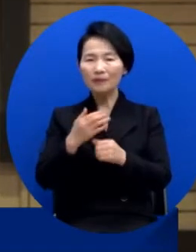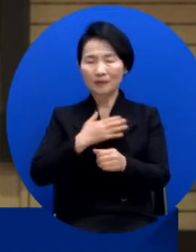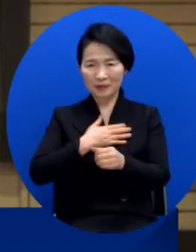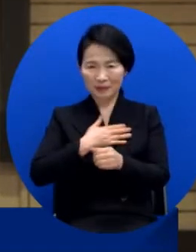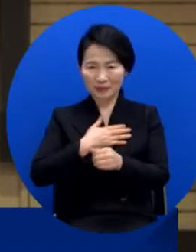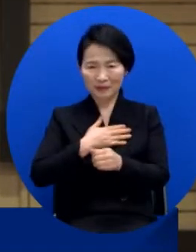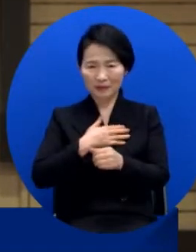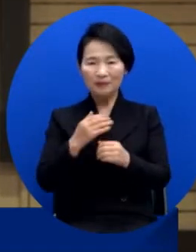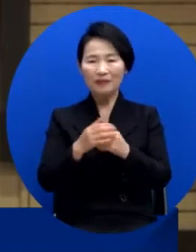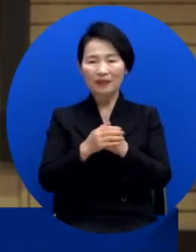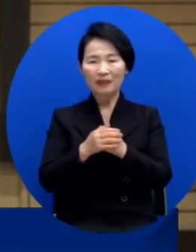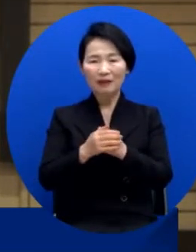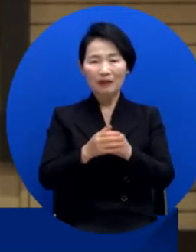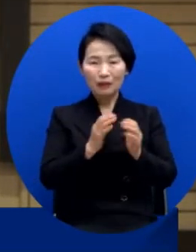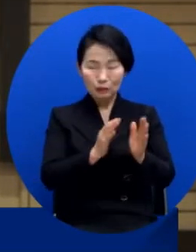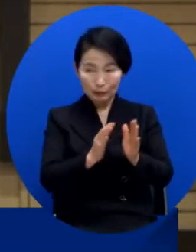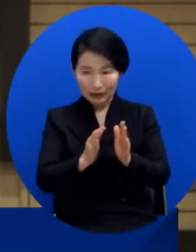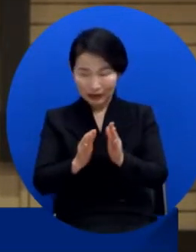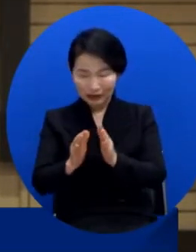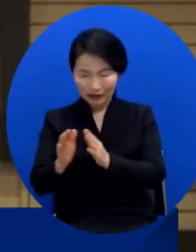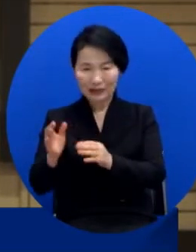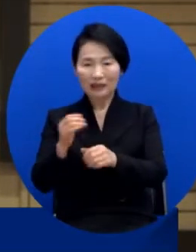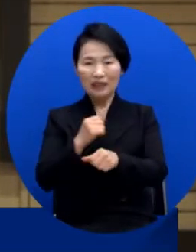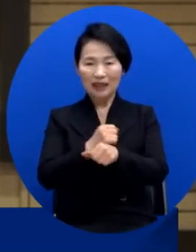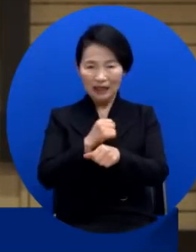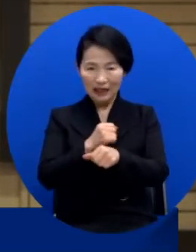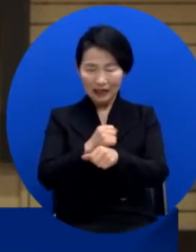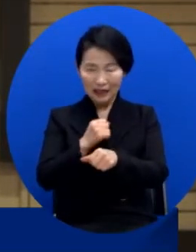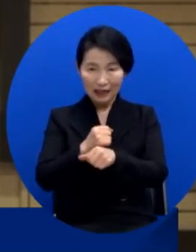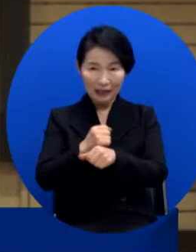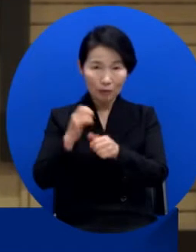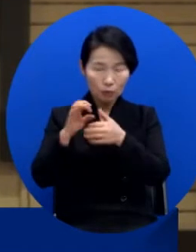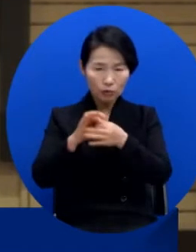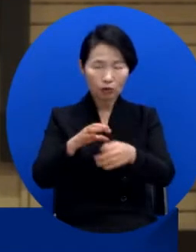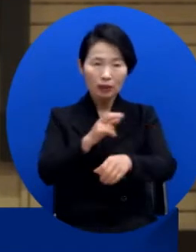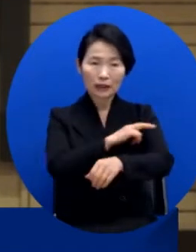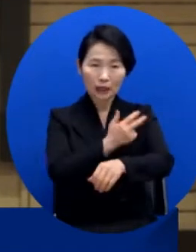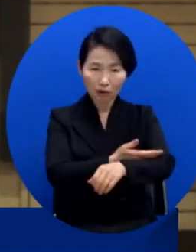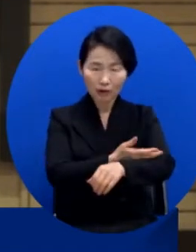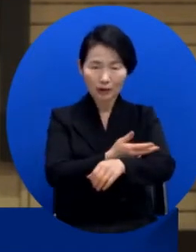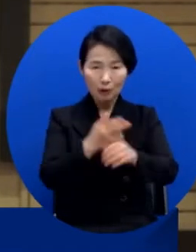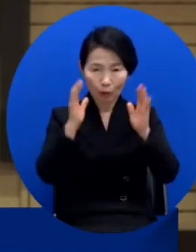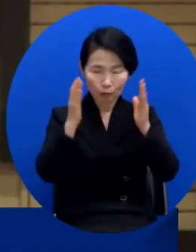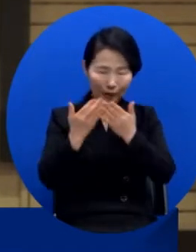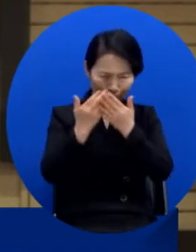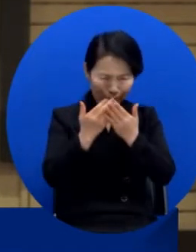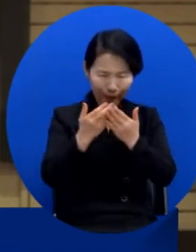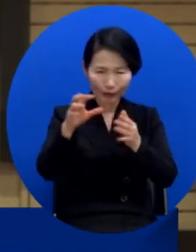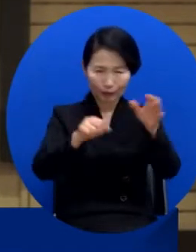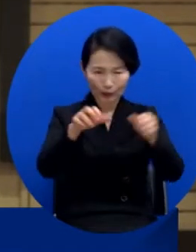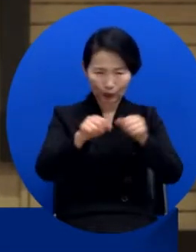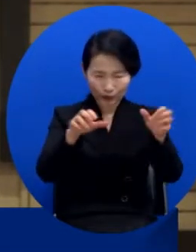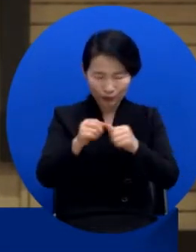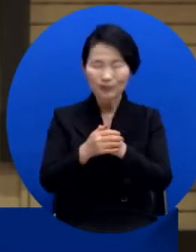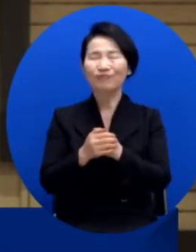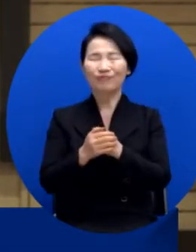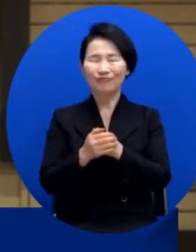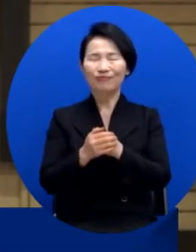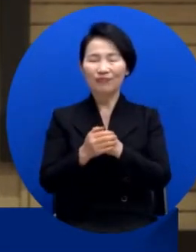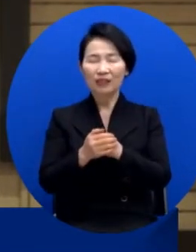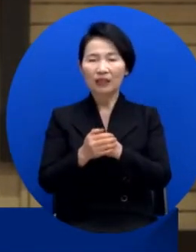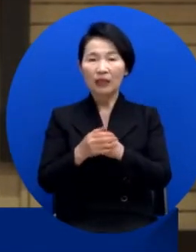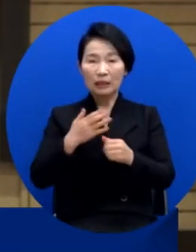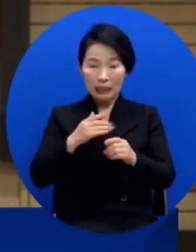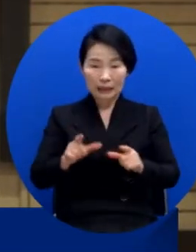받고 이제 준비를 하다 보니까 저한테 자격증의 많이 생기더라고요 제 삶에 더 풍요로워지는 나눔을 통해서 제 삶이